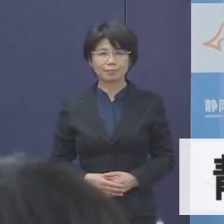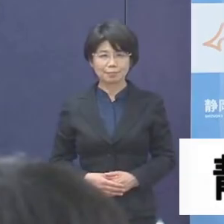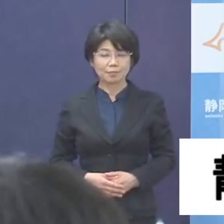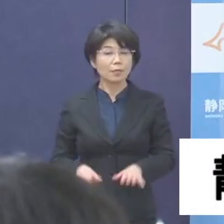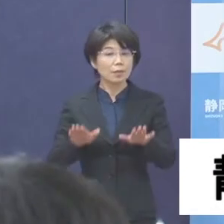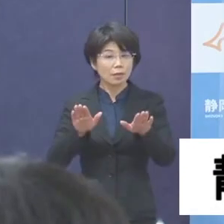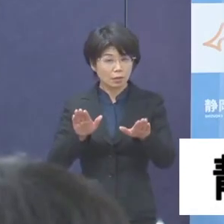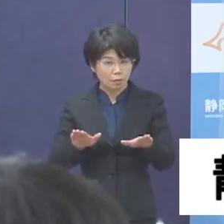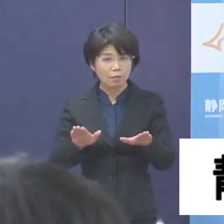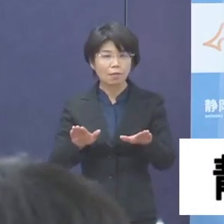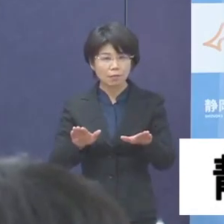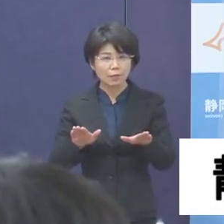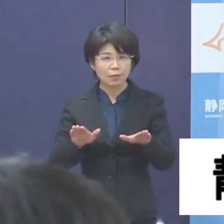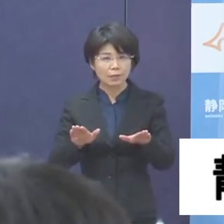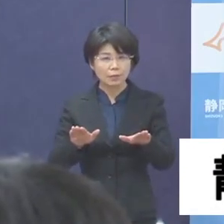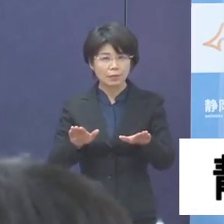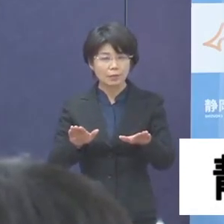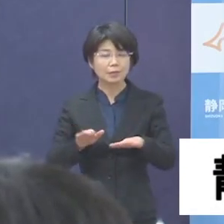今日はですね、